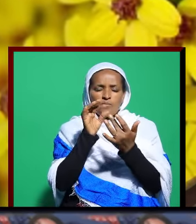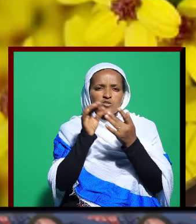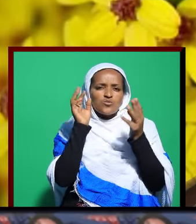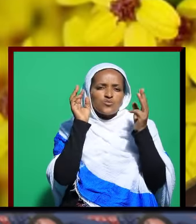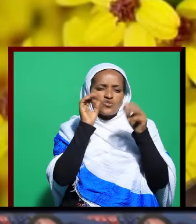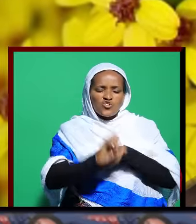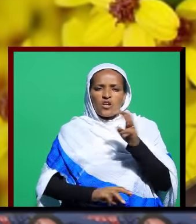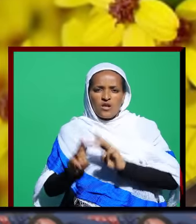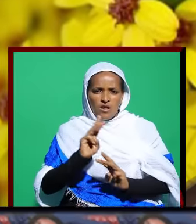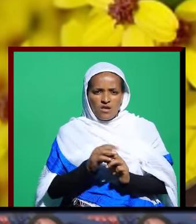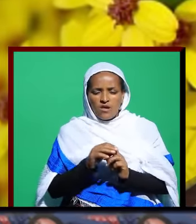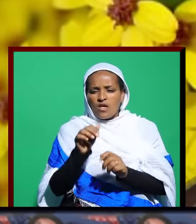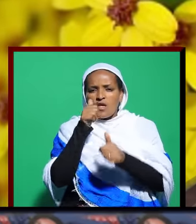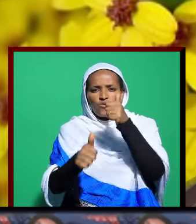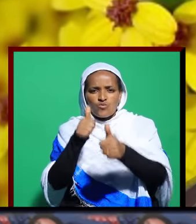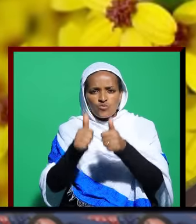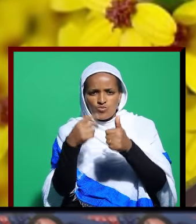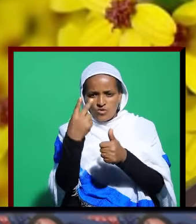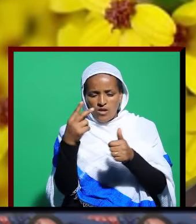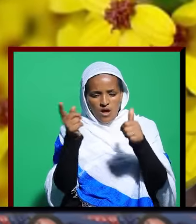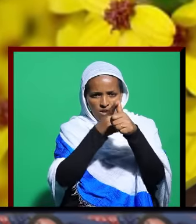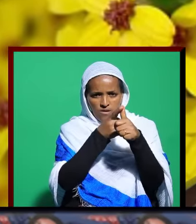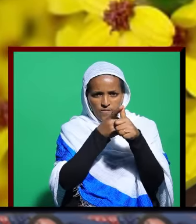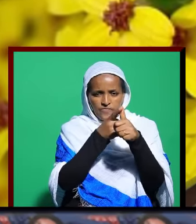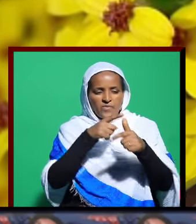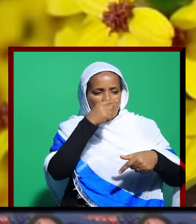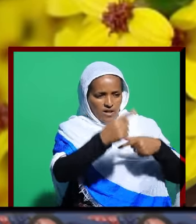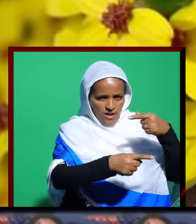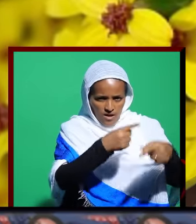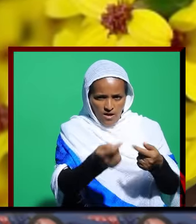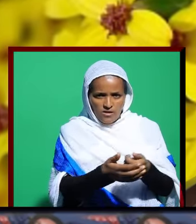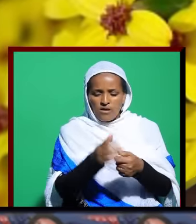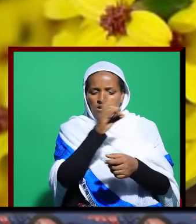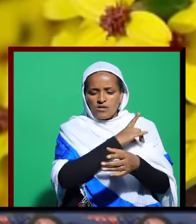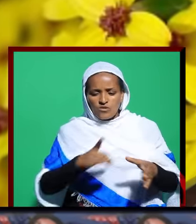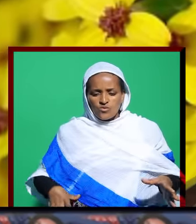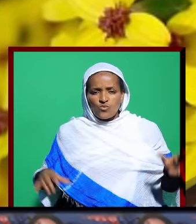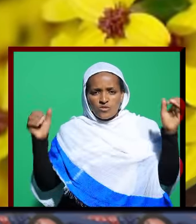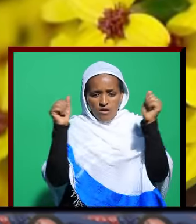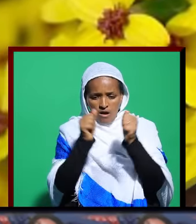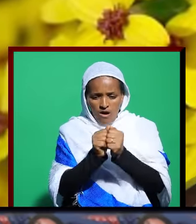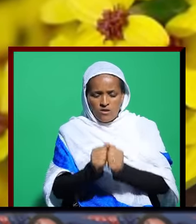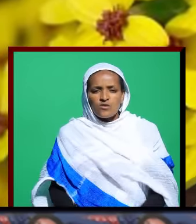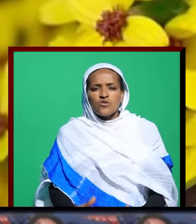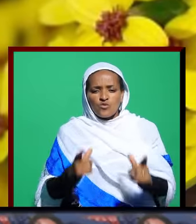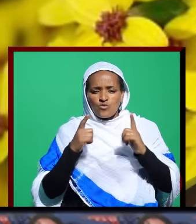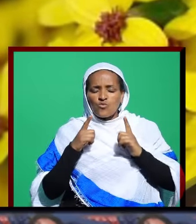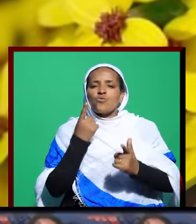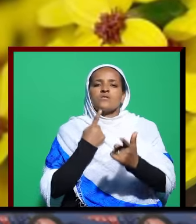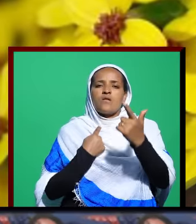የምመርጠው ቸገረኝ ይላቸዋል። የቶቹ ናቸው ሁለቱ ያላቸው? አንደኛው ልሄድ ከክርስቶስ ጋር